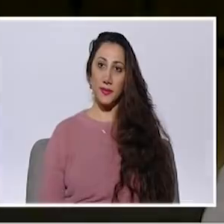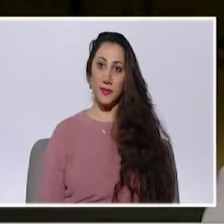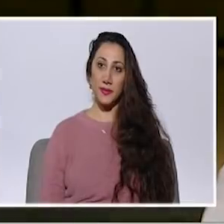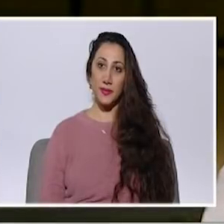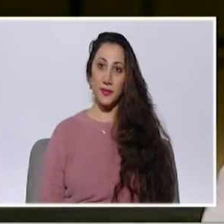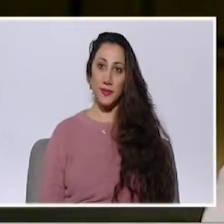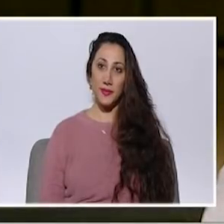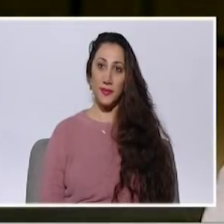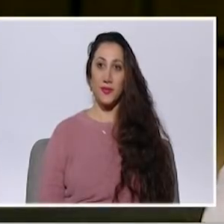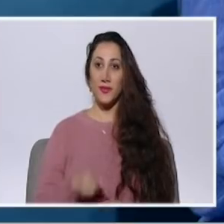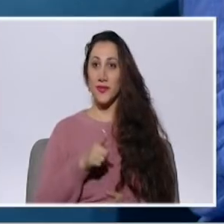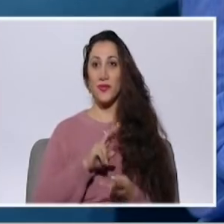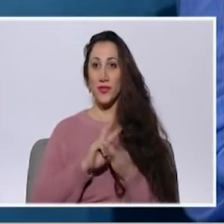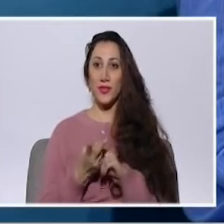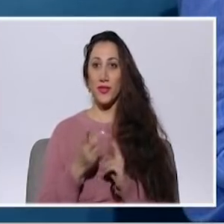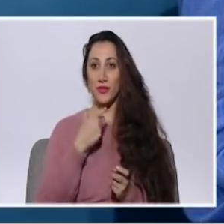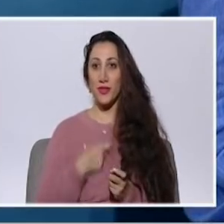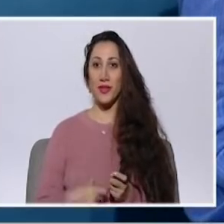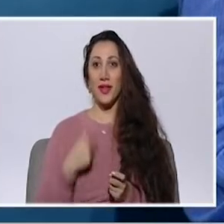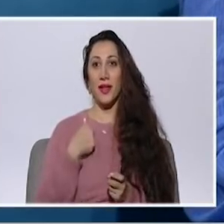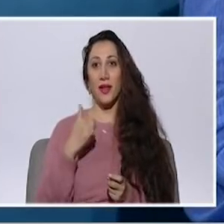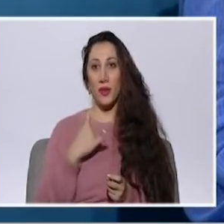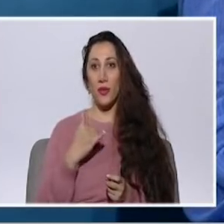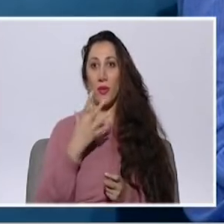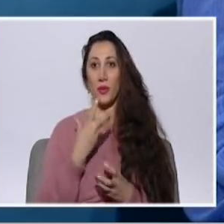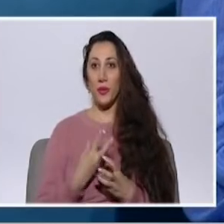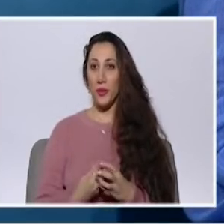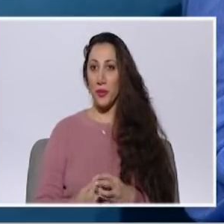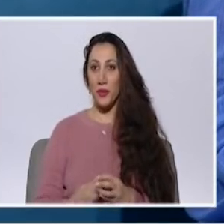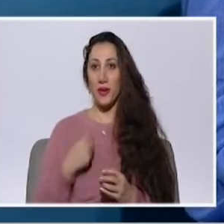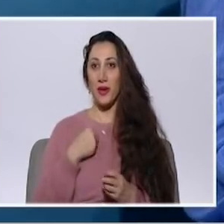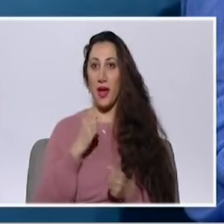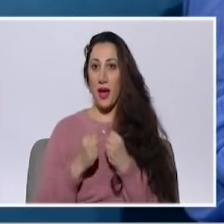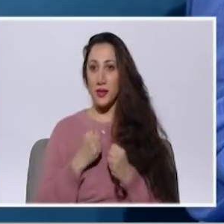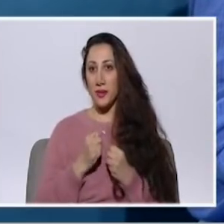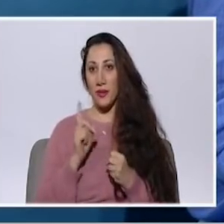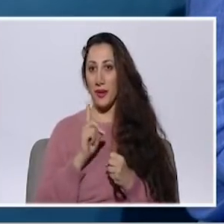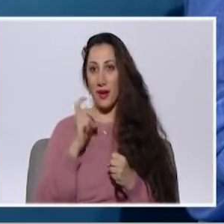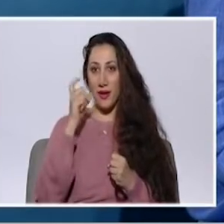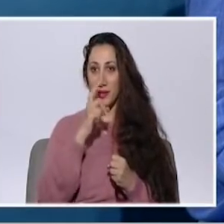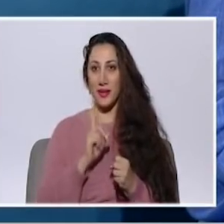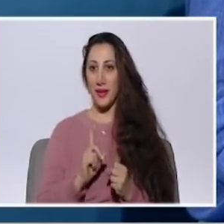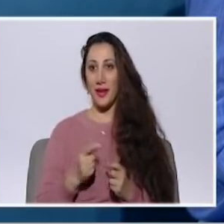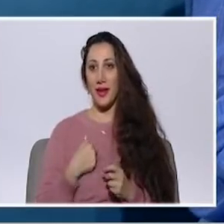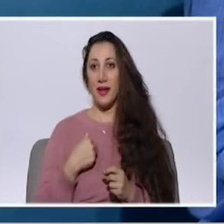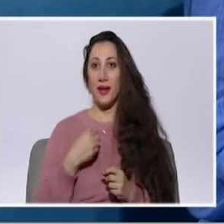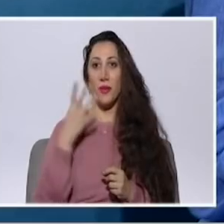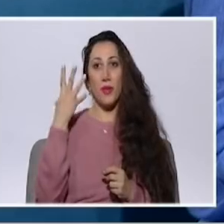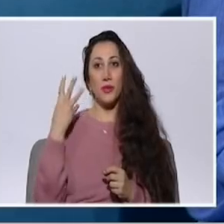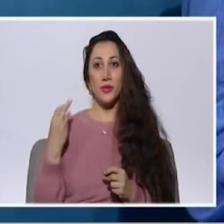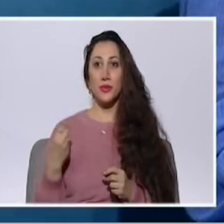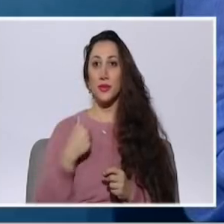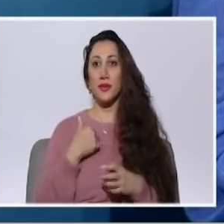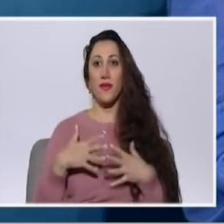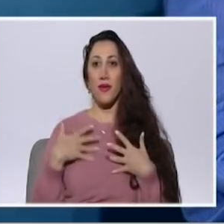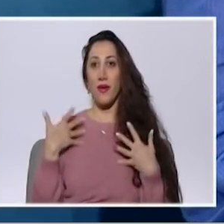غيرت ايه بقى في شخصيتك نور؟ خلتني اهدى، خلتني اخد الامور بواقعيه اكتر، خلتني مبسوطه وسعيده